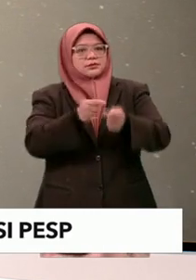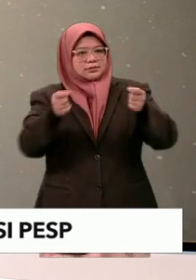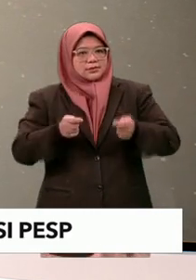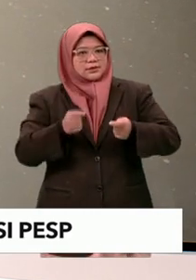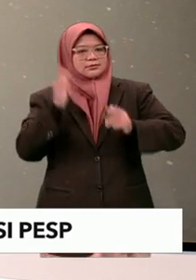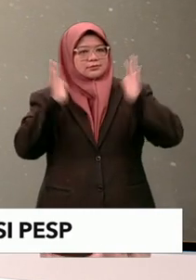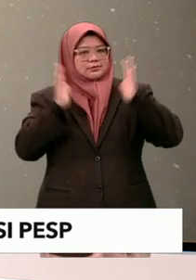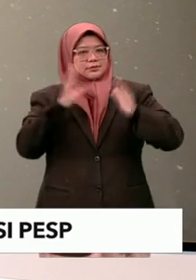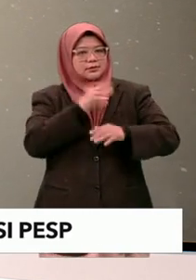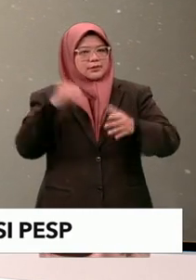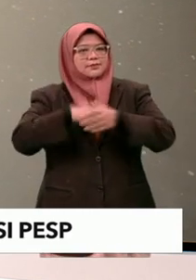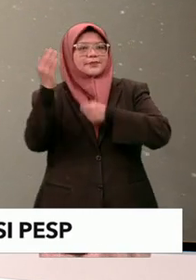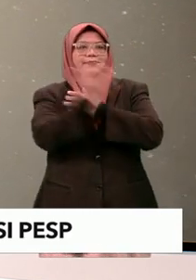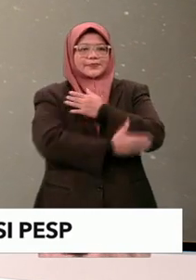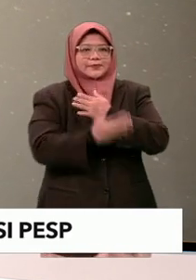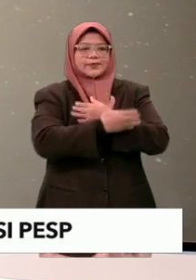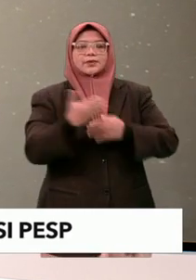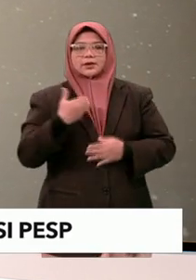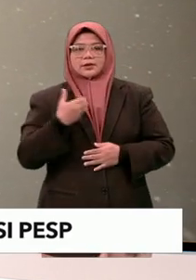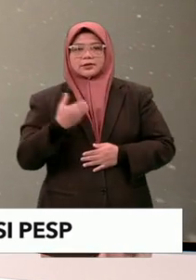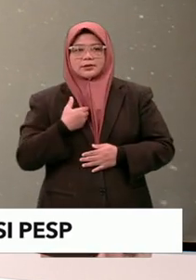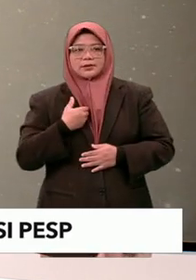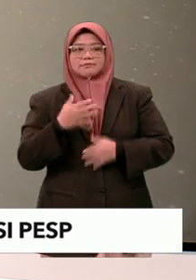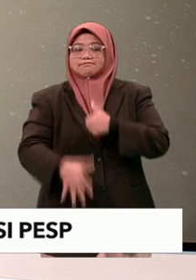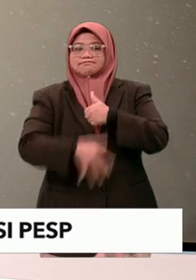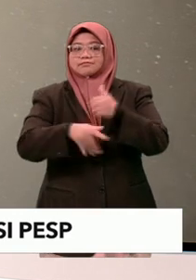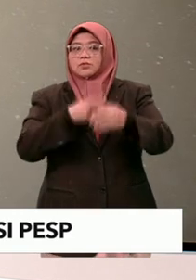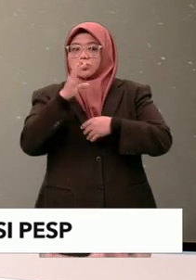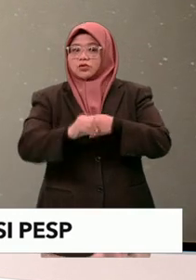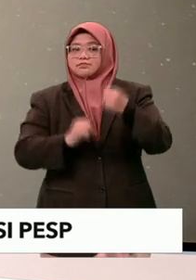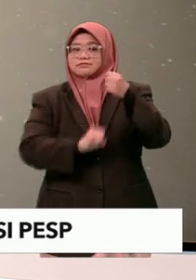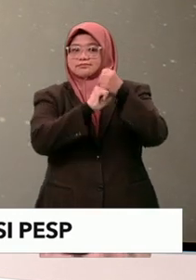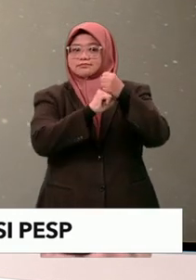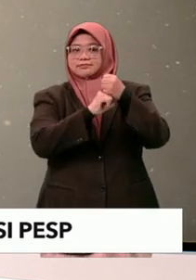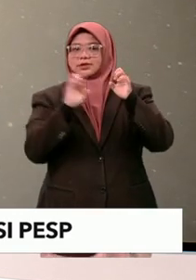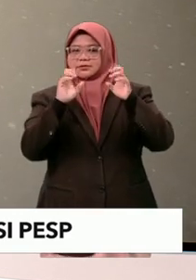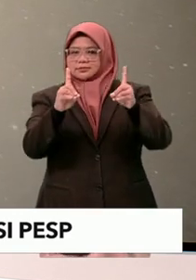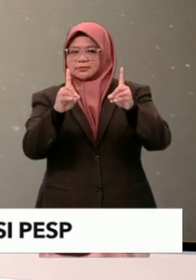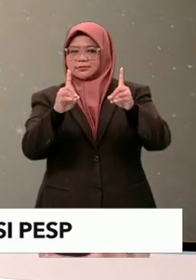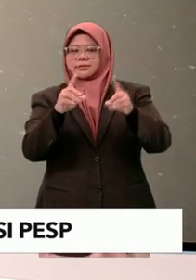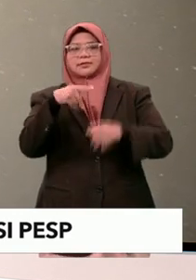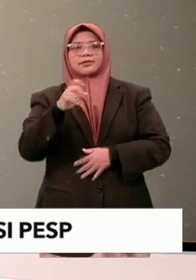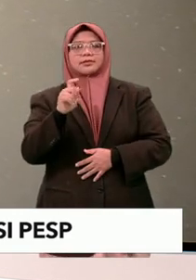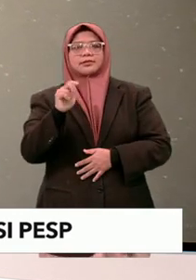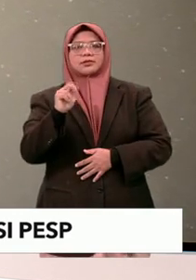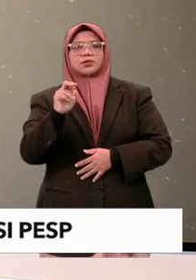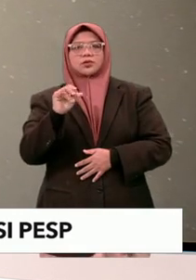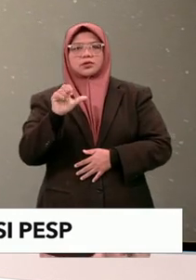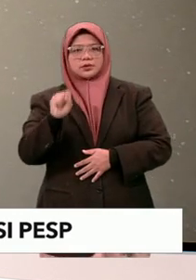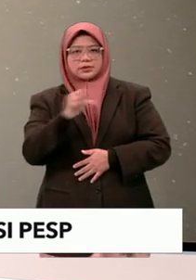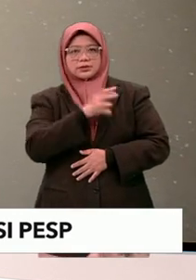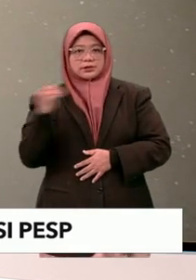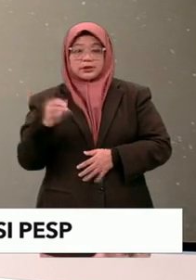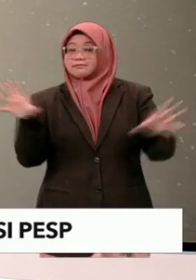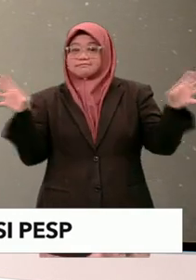dan luar negara yang terkemuka di bawah program penajaan pendidikan Petronas PESP dengan